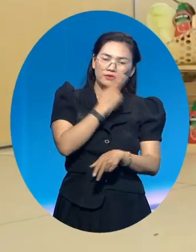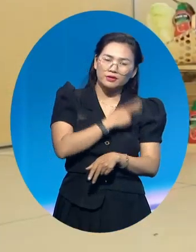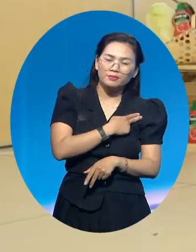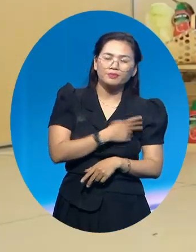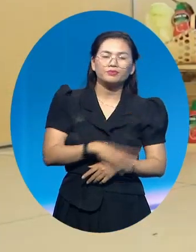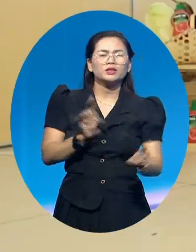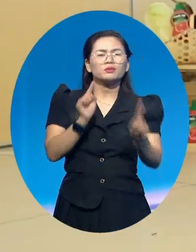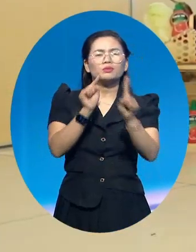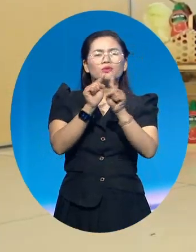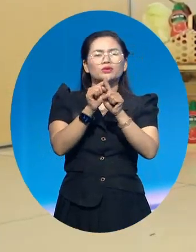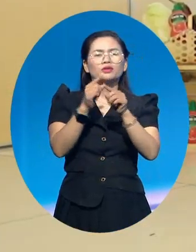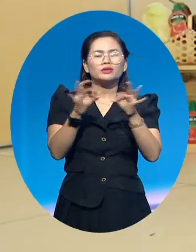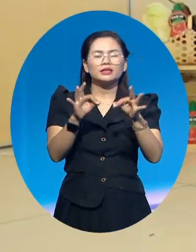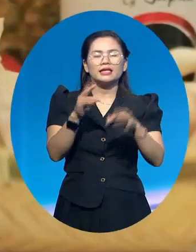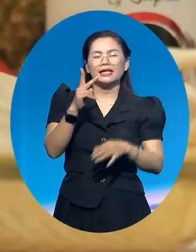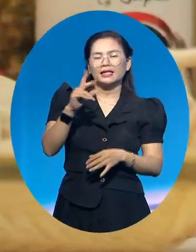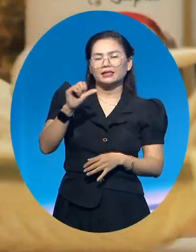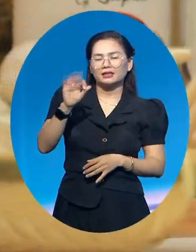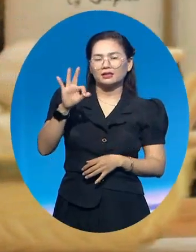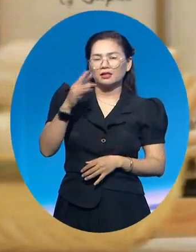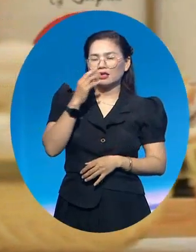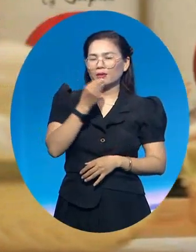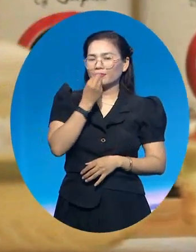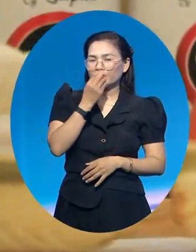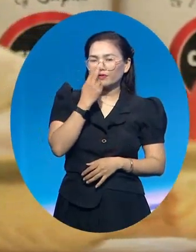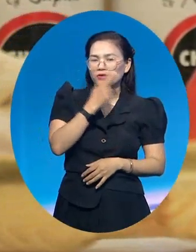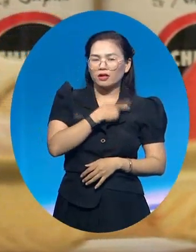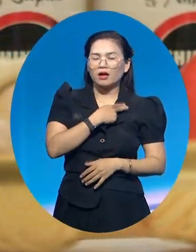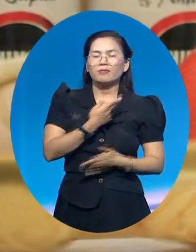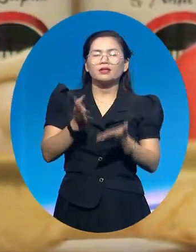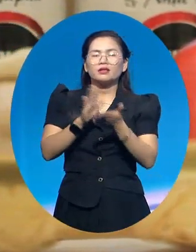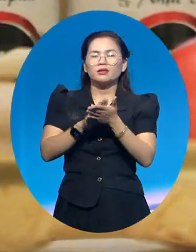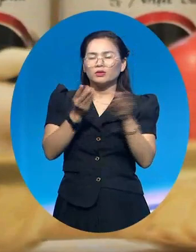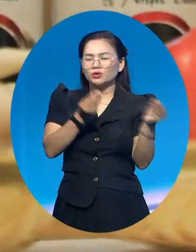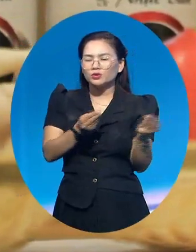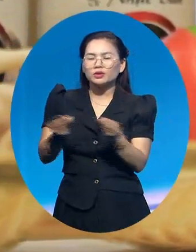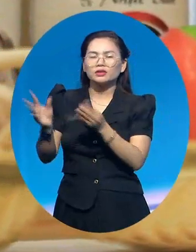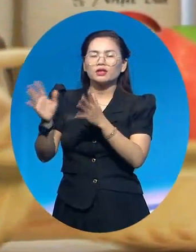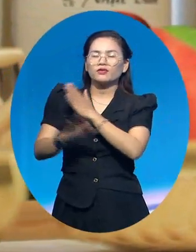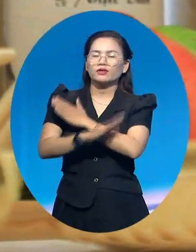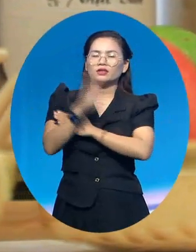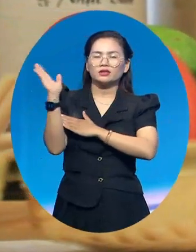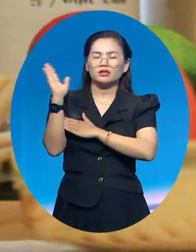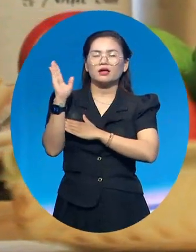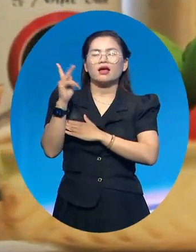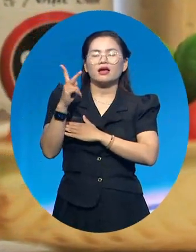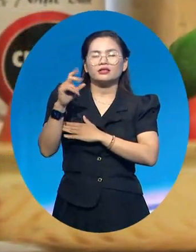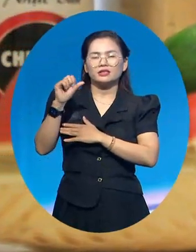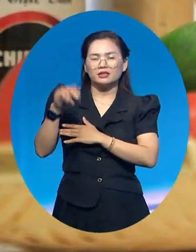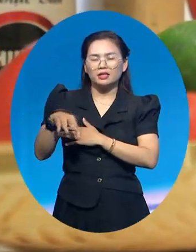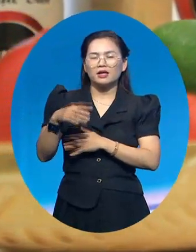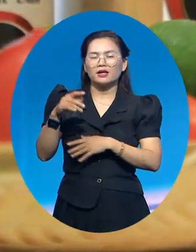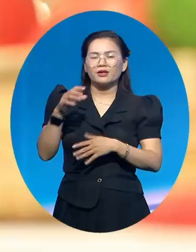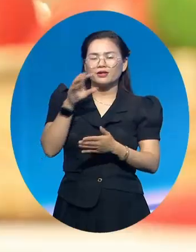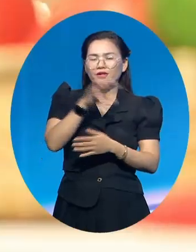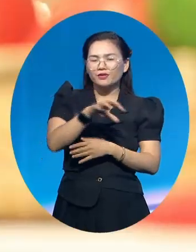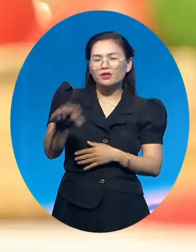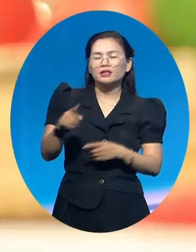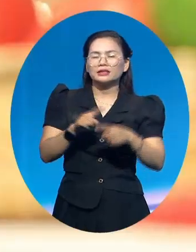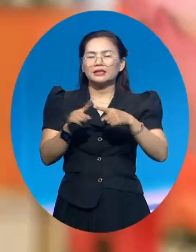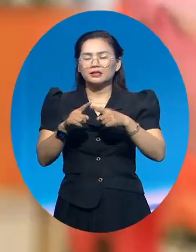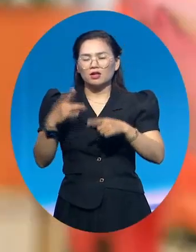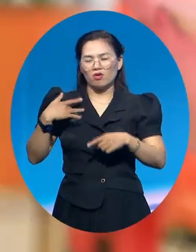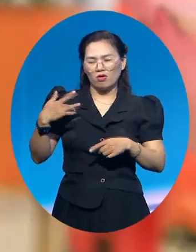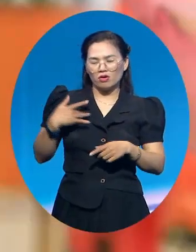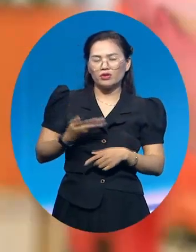Với mục tiêu định hình hệ sinh thái văn hóa ẩm thực Việt Nam và định hướng hỗ trợ chuyển giao và phát triển hệ sinh thái văn hóa ẩm thực địa phương, tạo ra các giá trị và